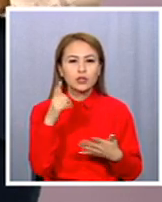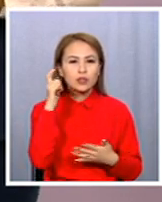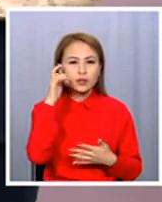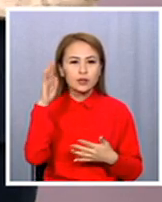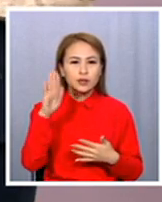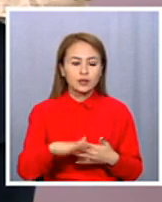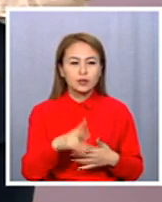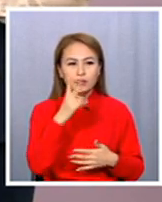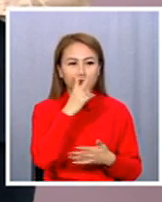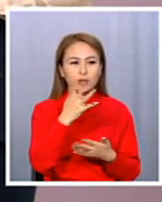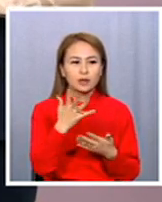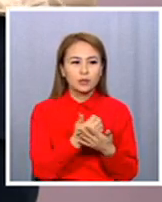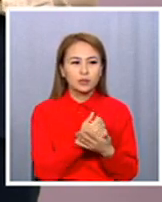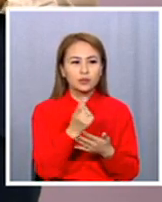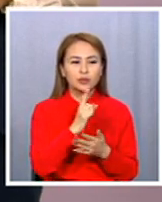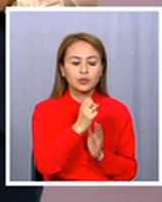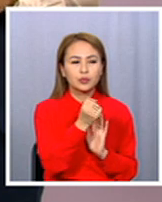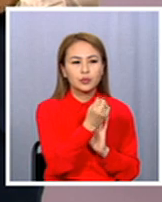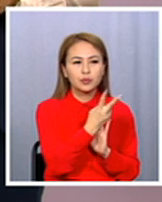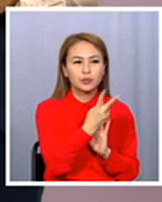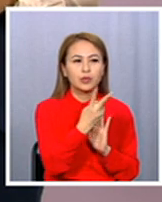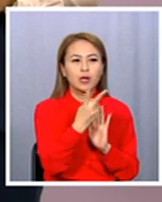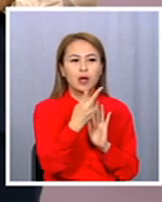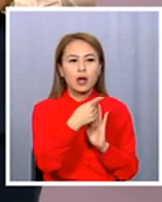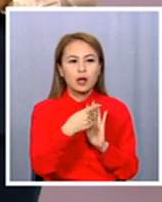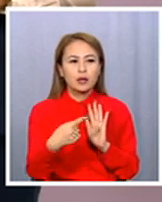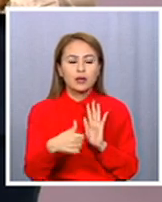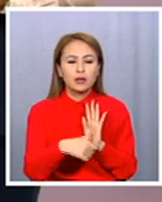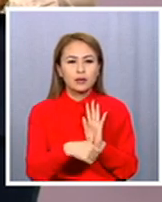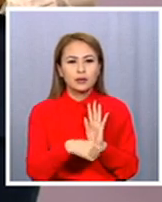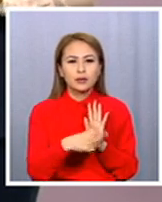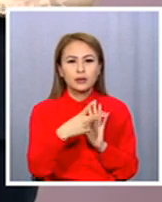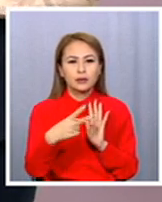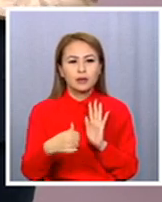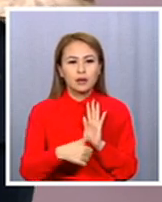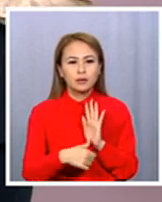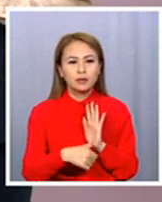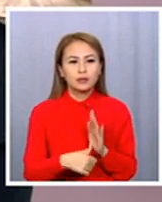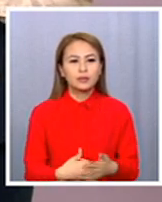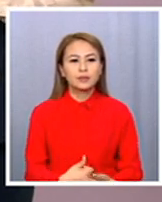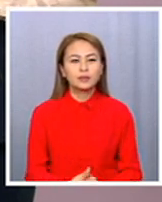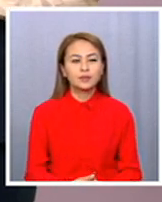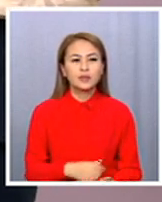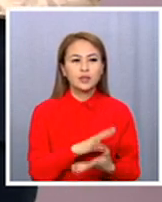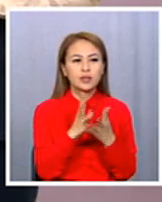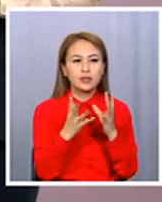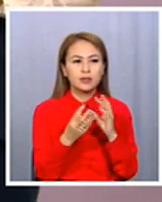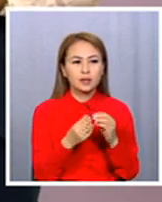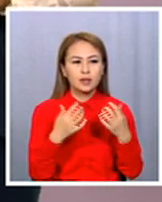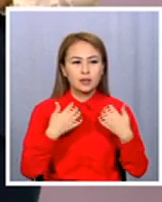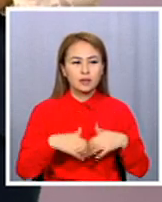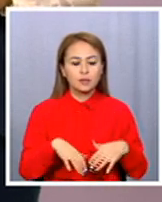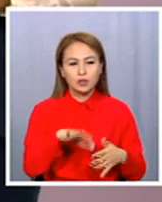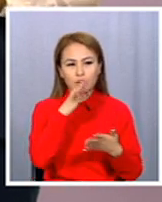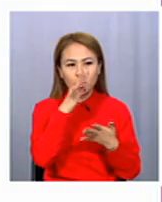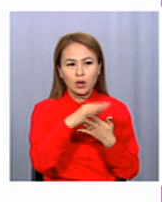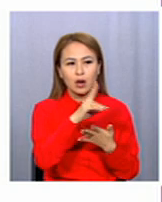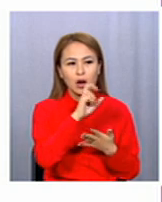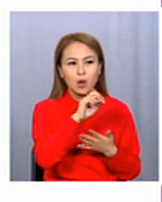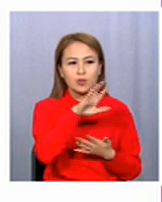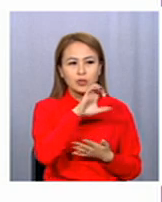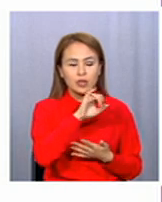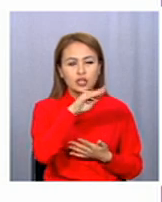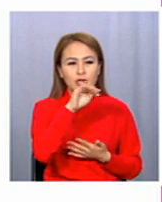үшін 12-ден 6-ны азайтамыз. Мәні 6-ға тең. Демек, есептің жауабы Кәусәр